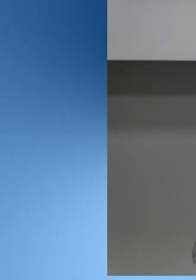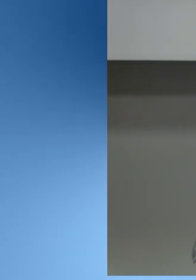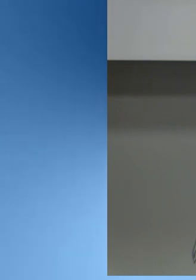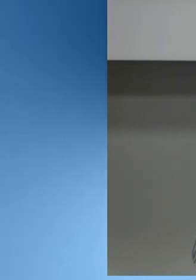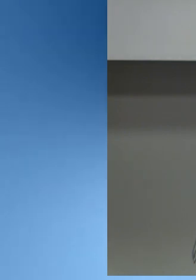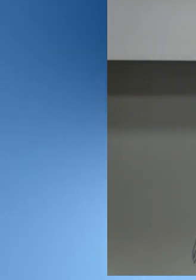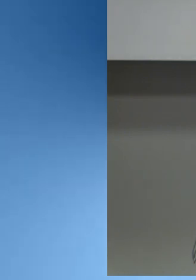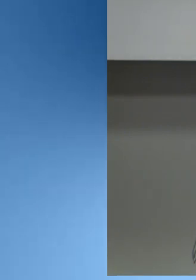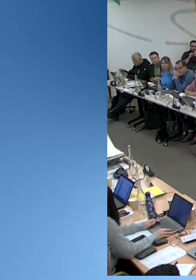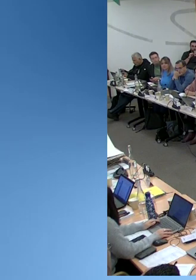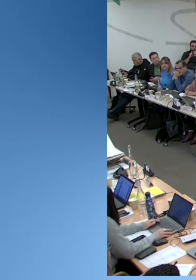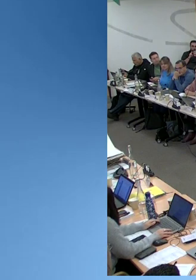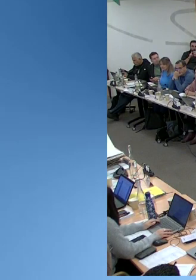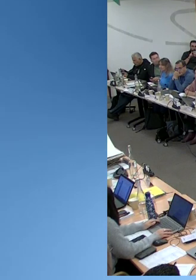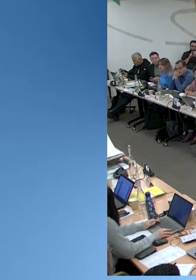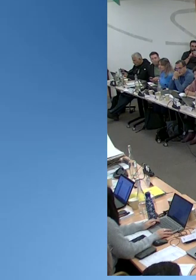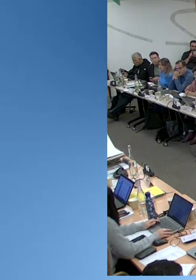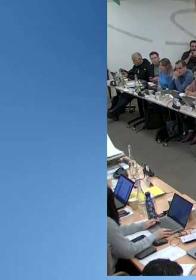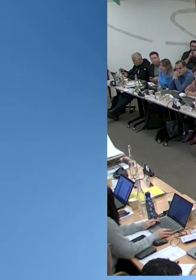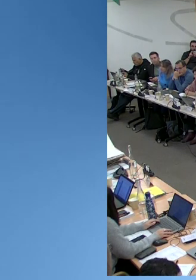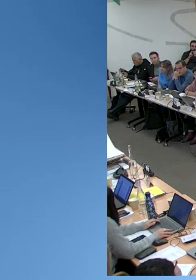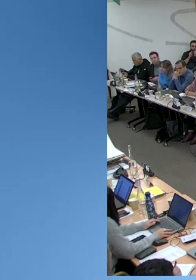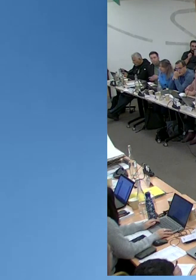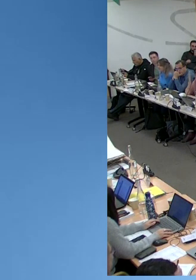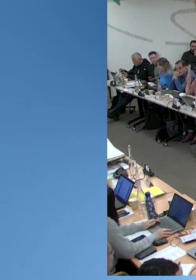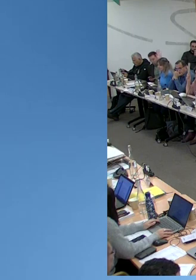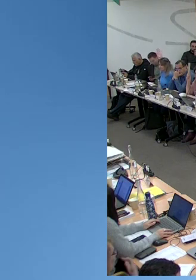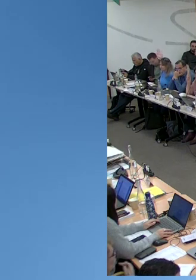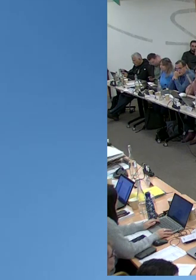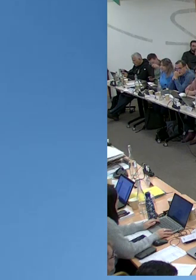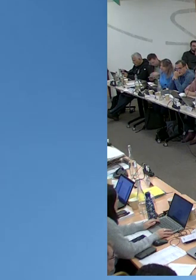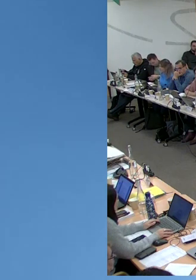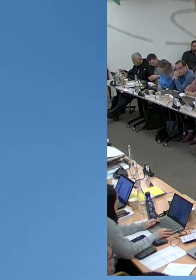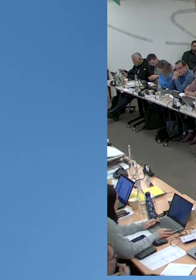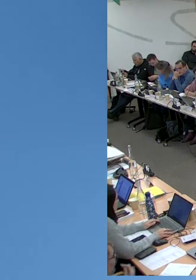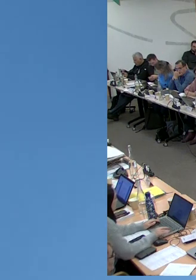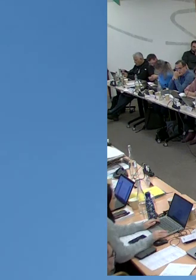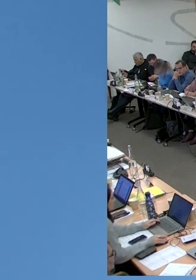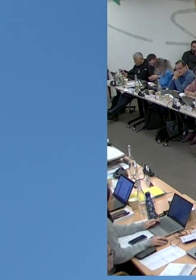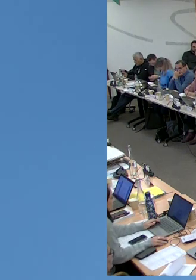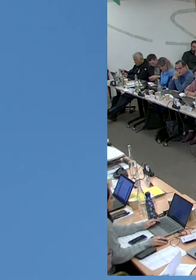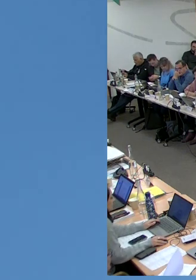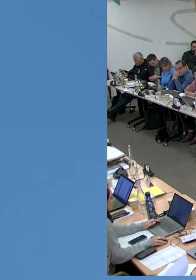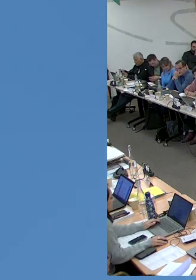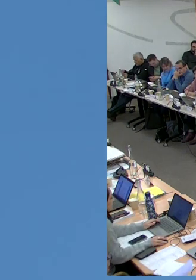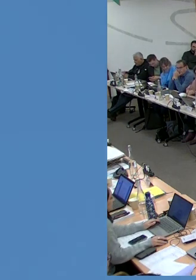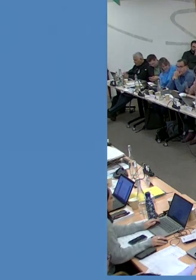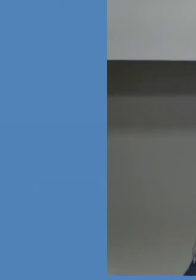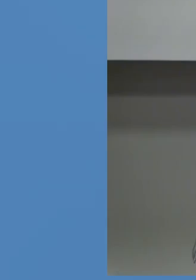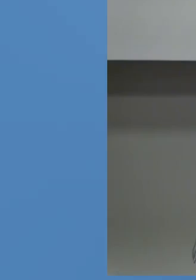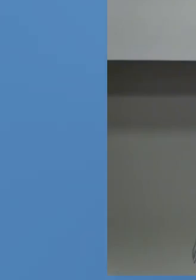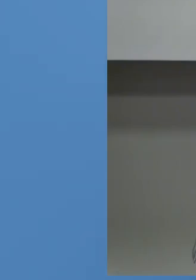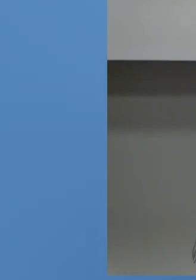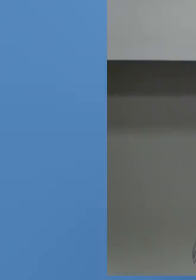non je mets au voix qui ne prend pas part au vote qui s'abstient qui vote contre qui vote pour unanimité merci la délibération numéro